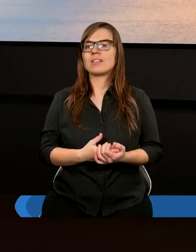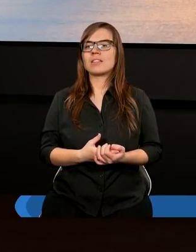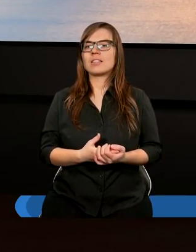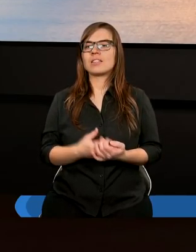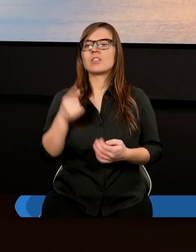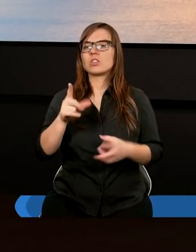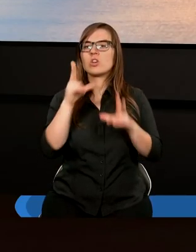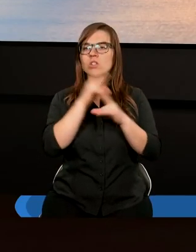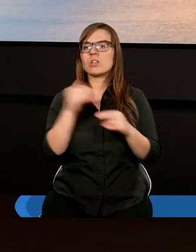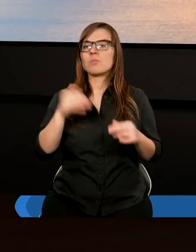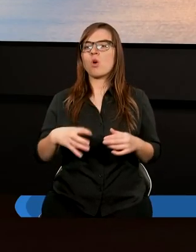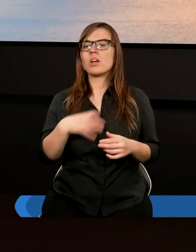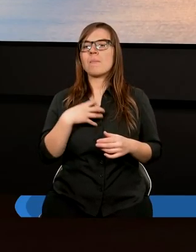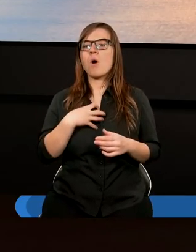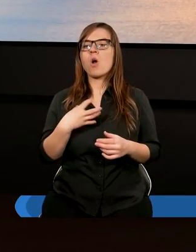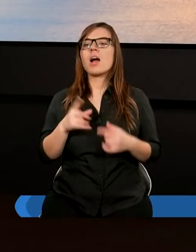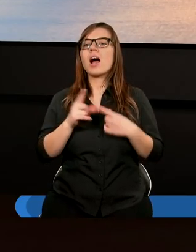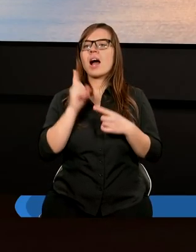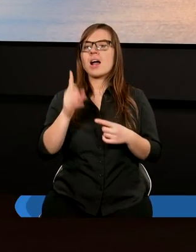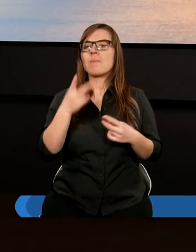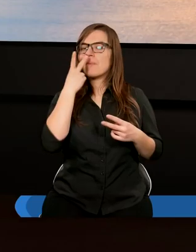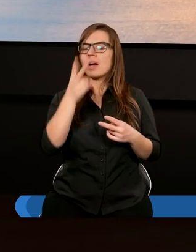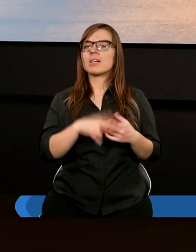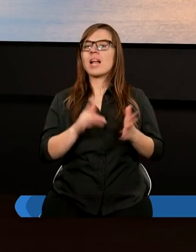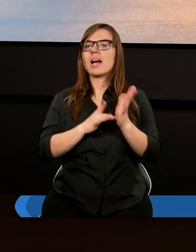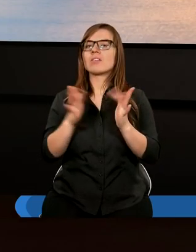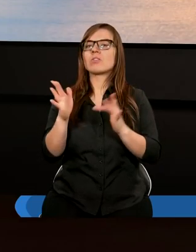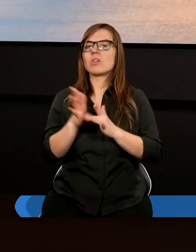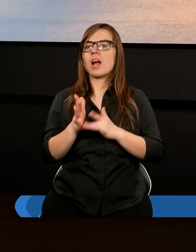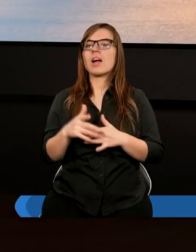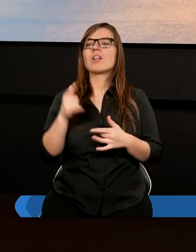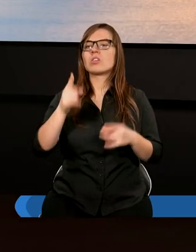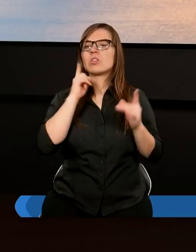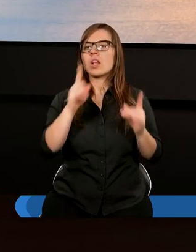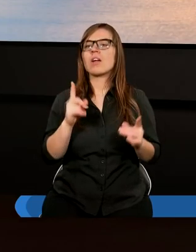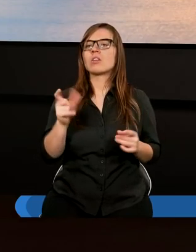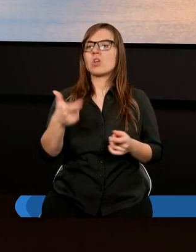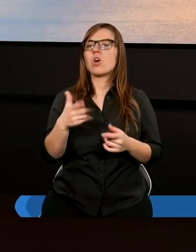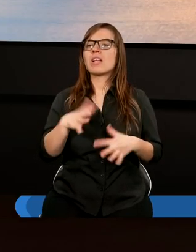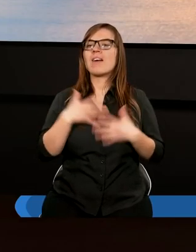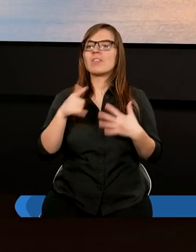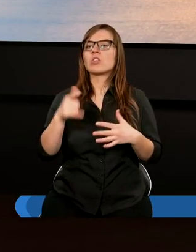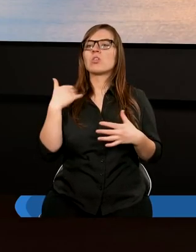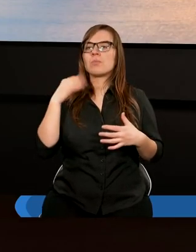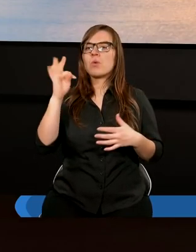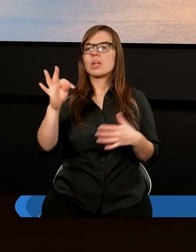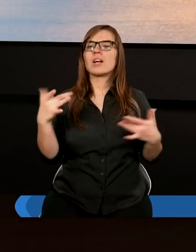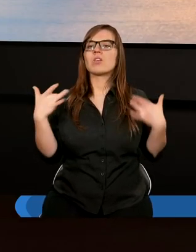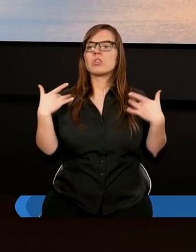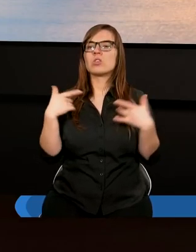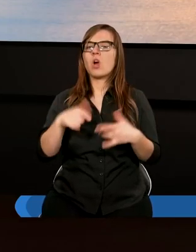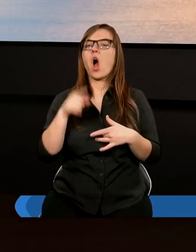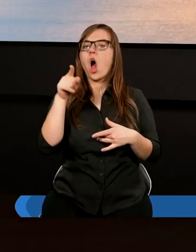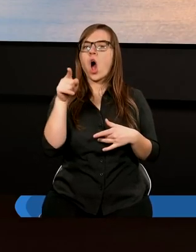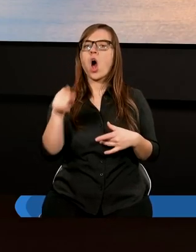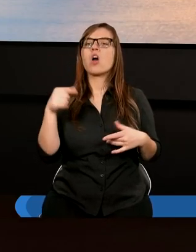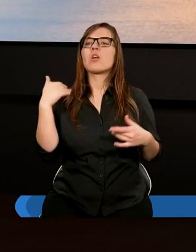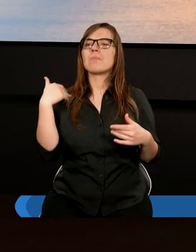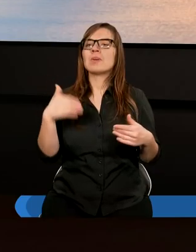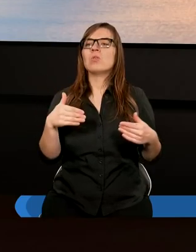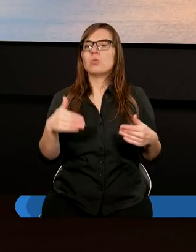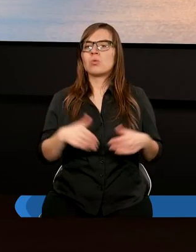I to rzeczywiście może boleć. Ale patrząc właśnie na Pana Jezusa, to, co mnie naprawdę zachwyca, to to, że to było jego życie, słuchajcie. To on był